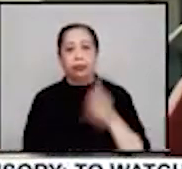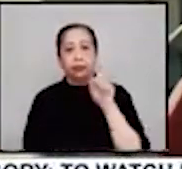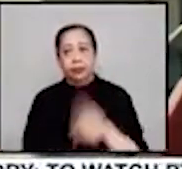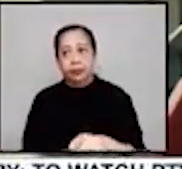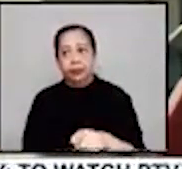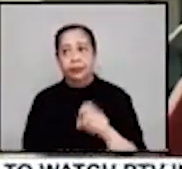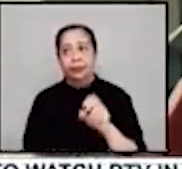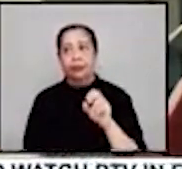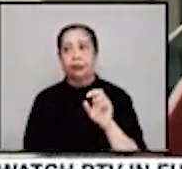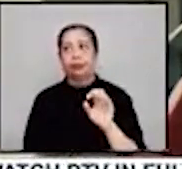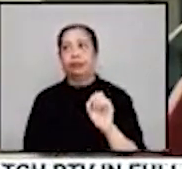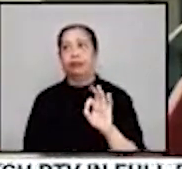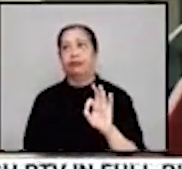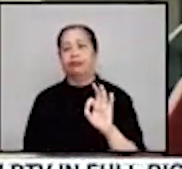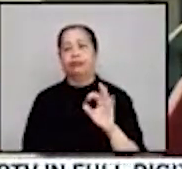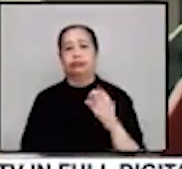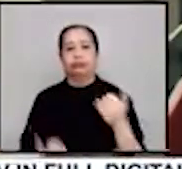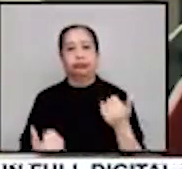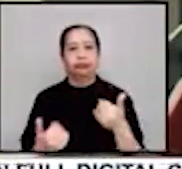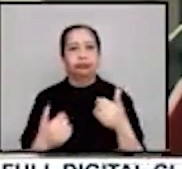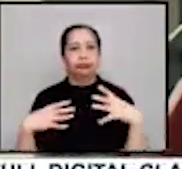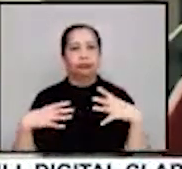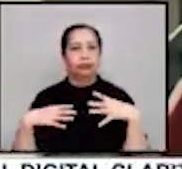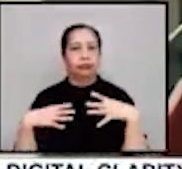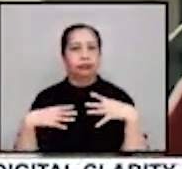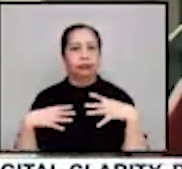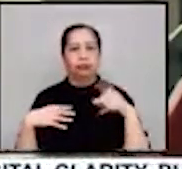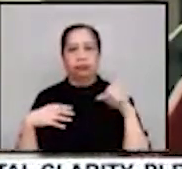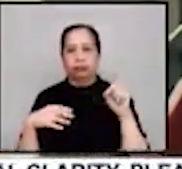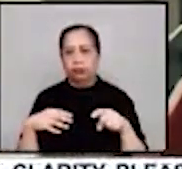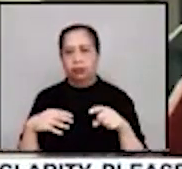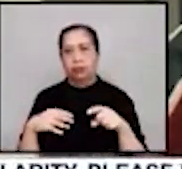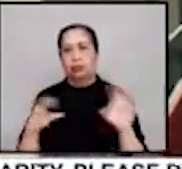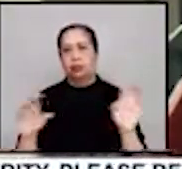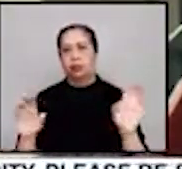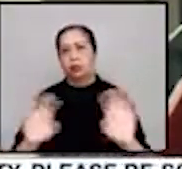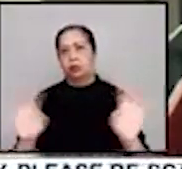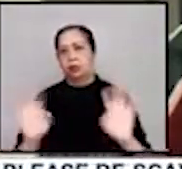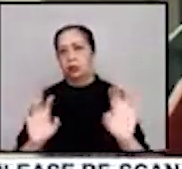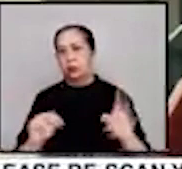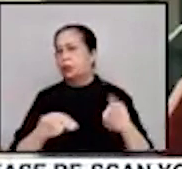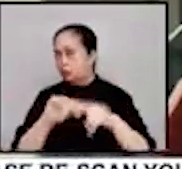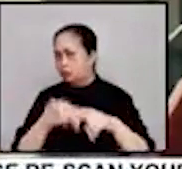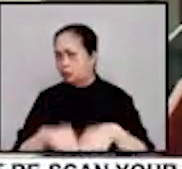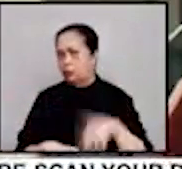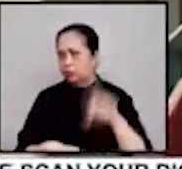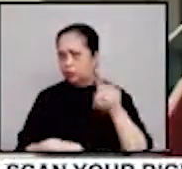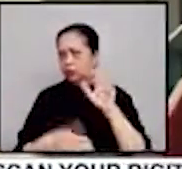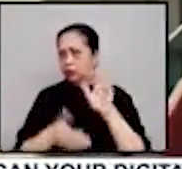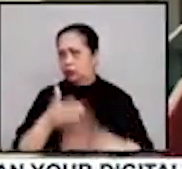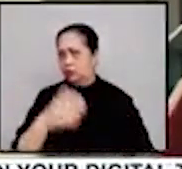ganitong holiday po, dapat hindi o pagtaas, hindi rollback po dapat.